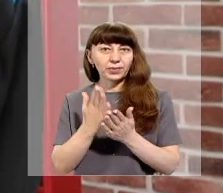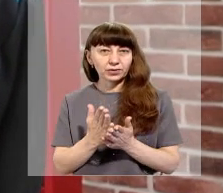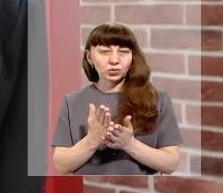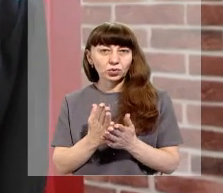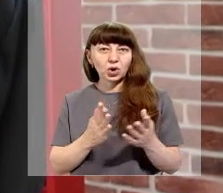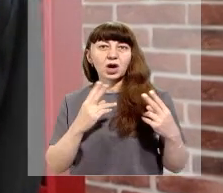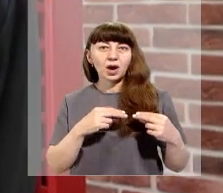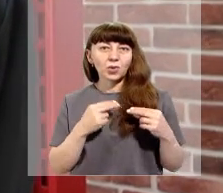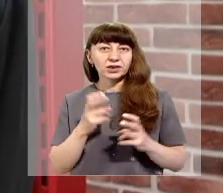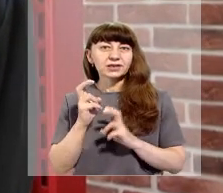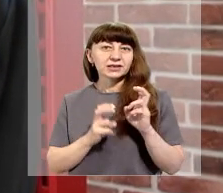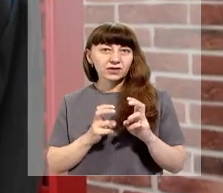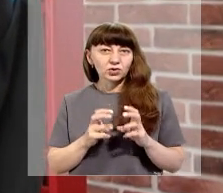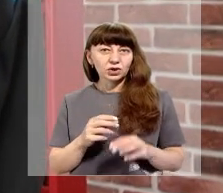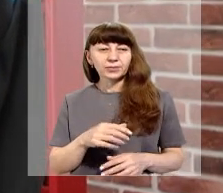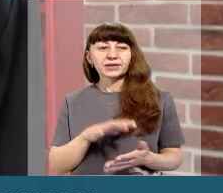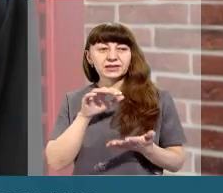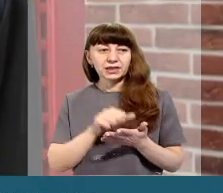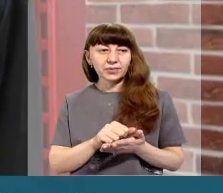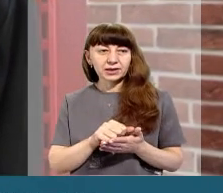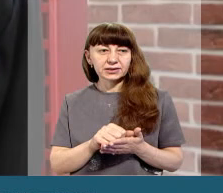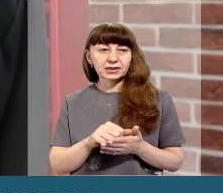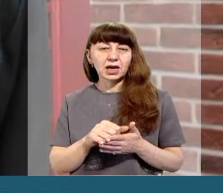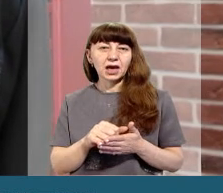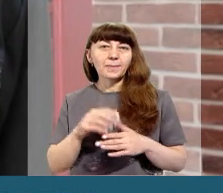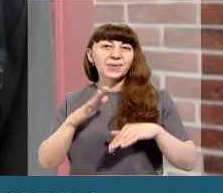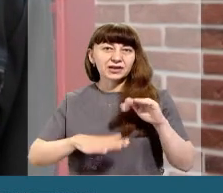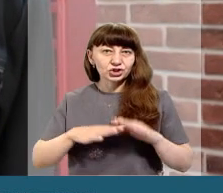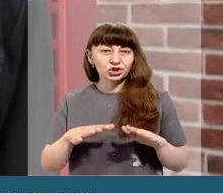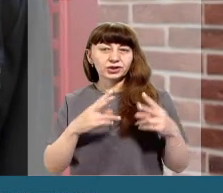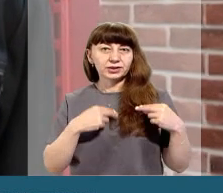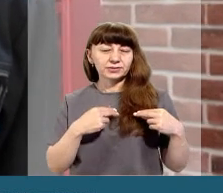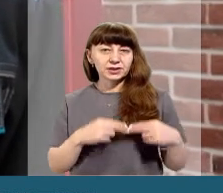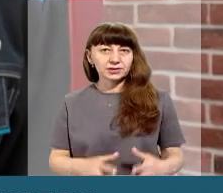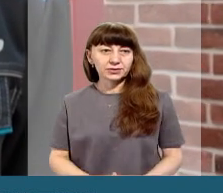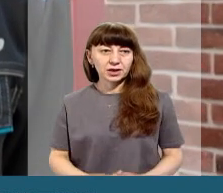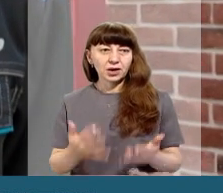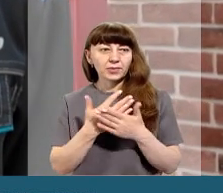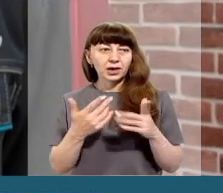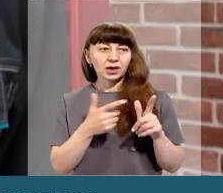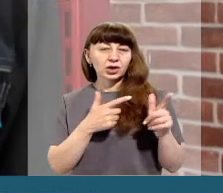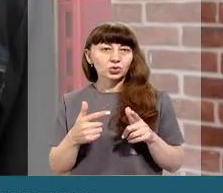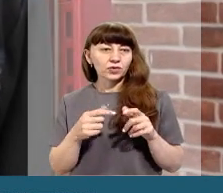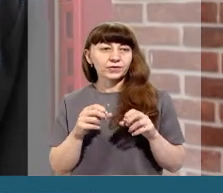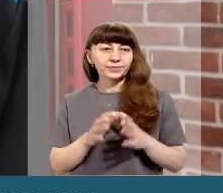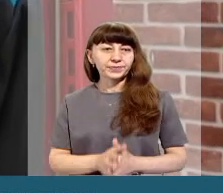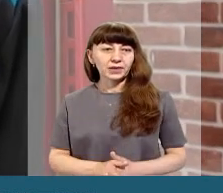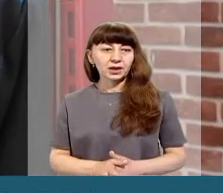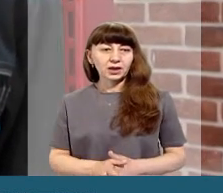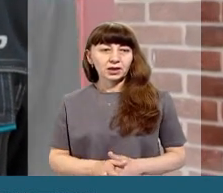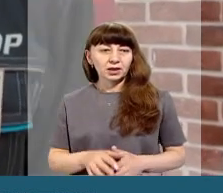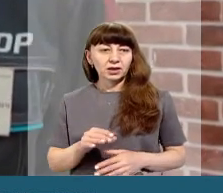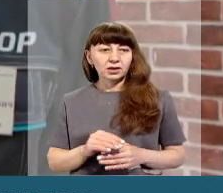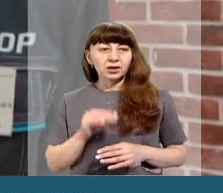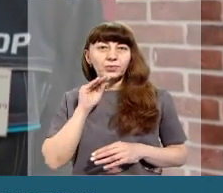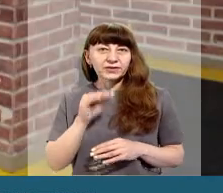Бұл мамандық өте сұранысқа ие. Былтыр бір топ алында